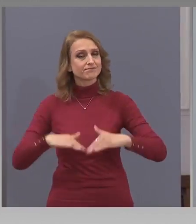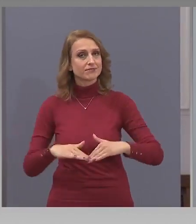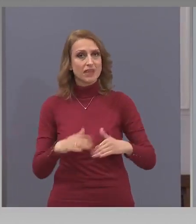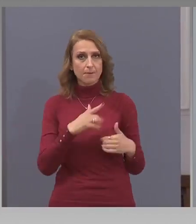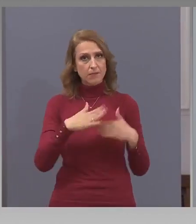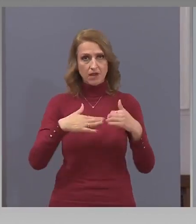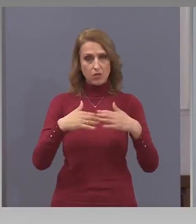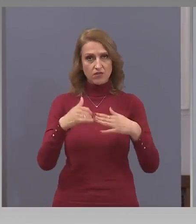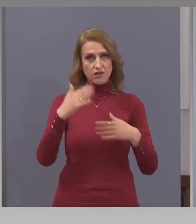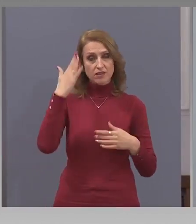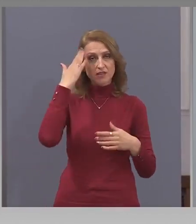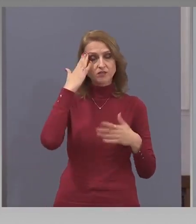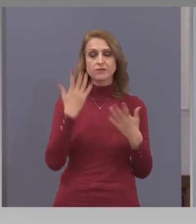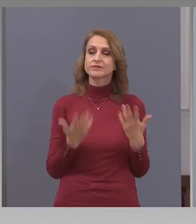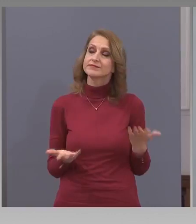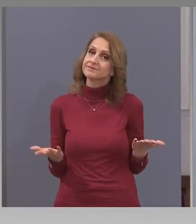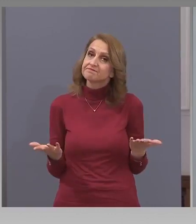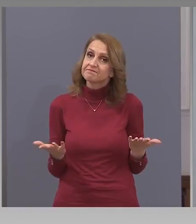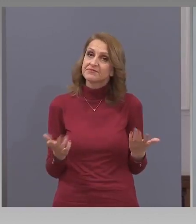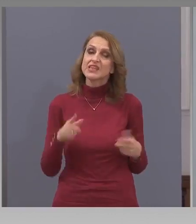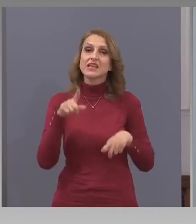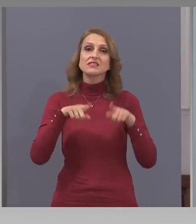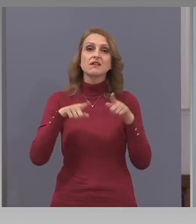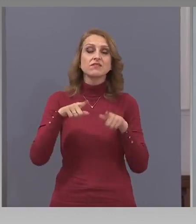Зависима от много външни фактори.